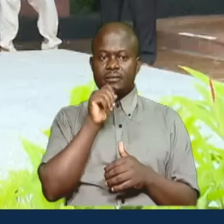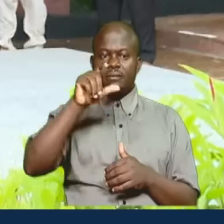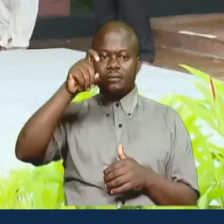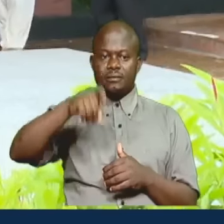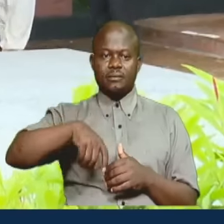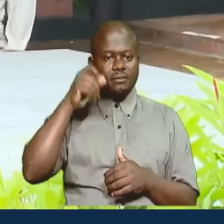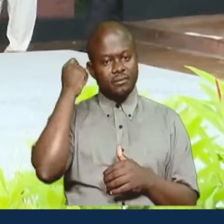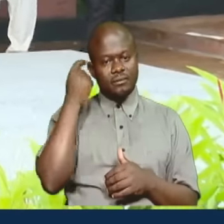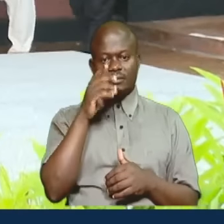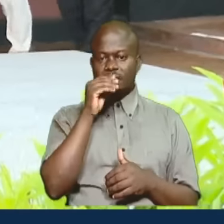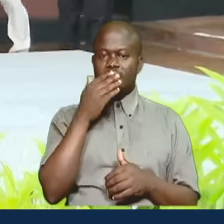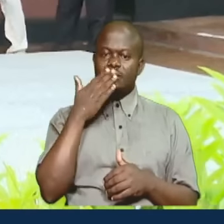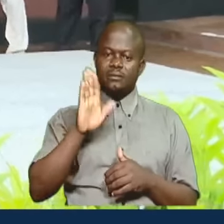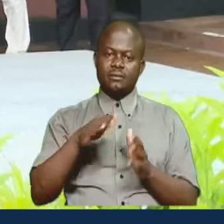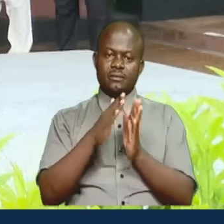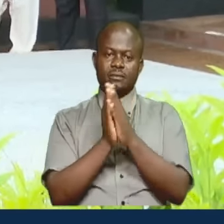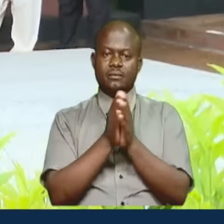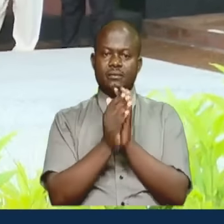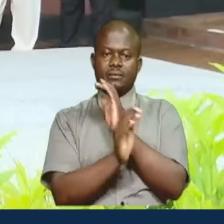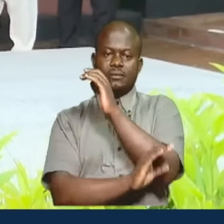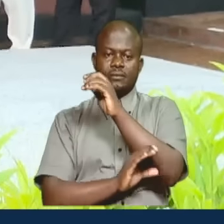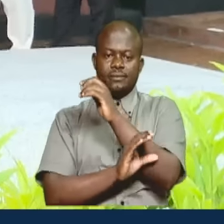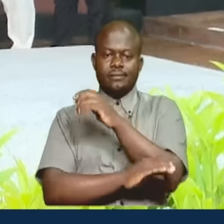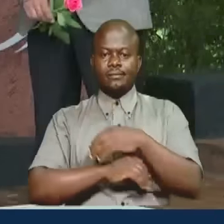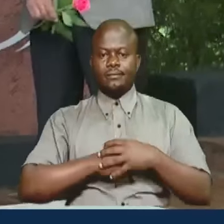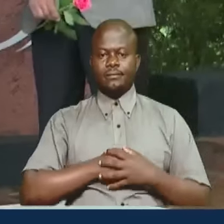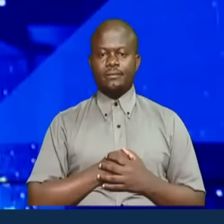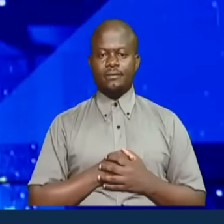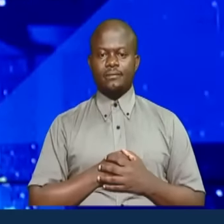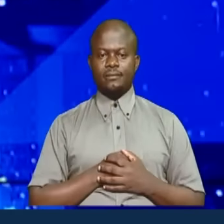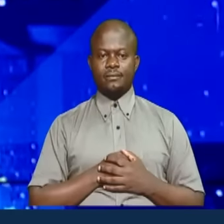kumva abavuga n'abamateka y'igihugu.